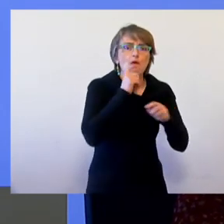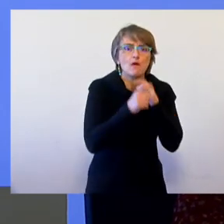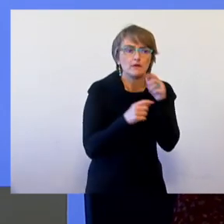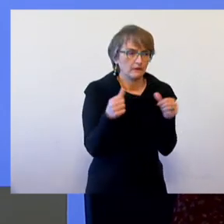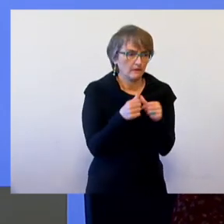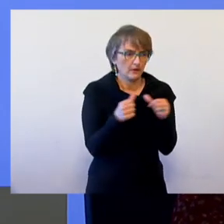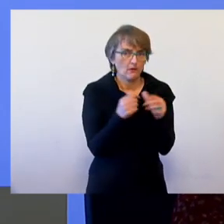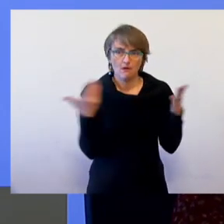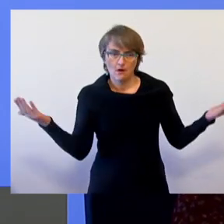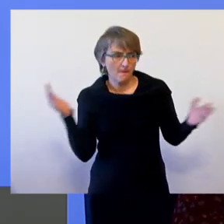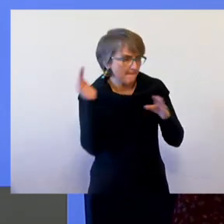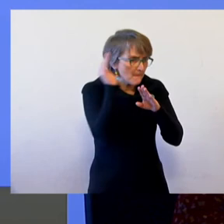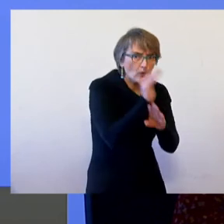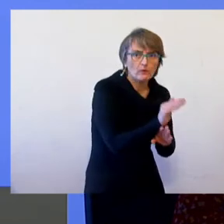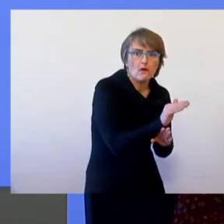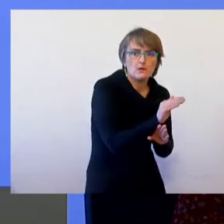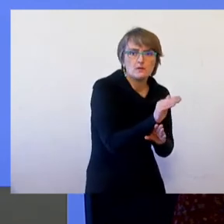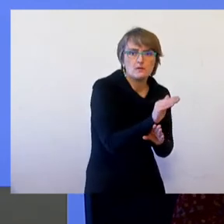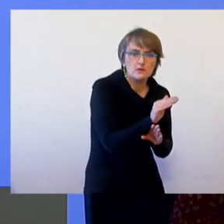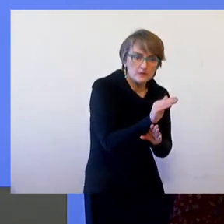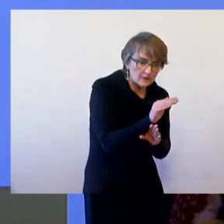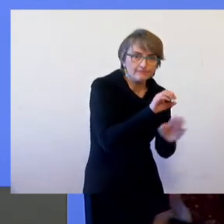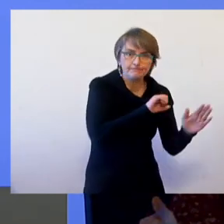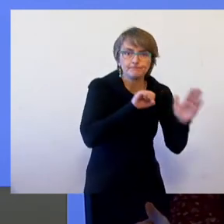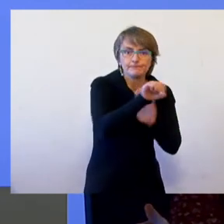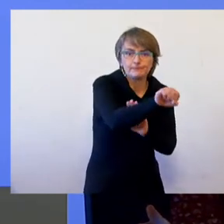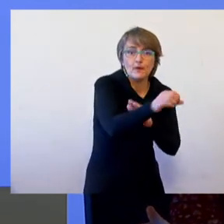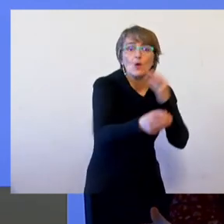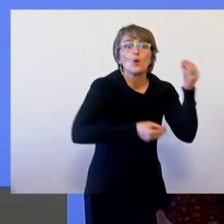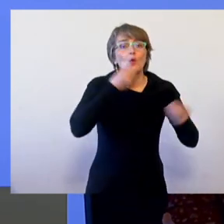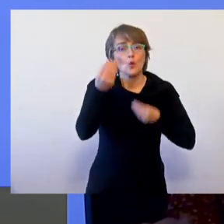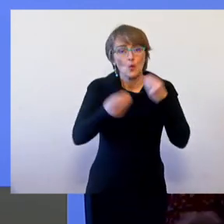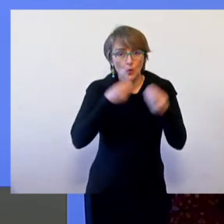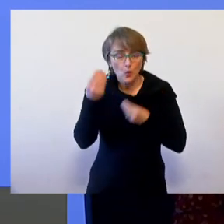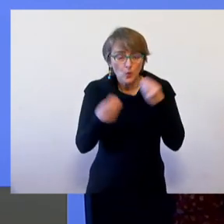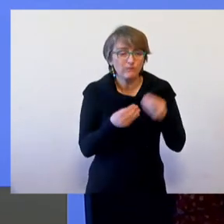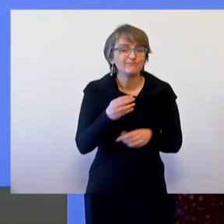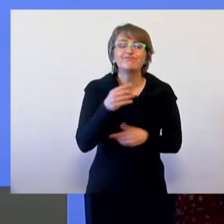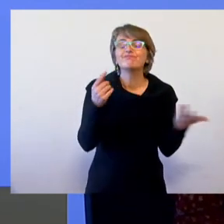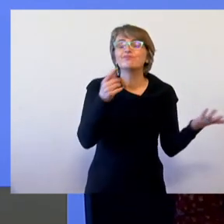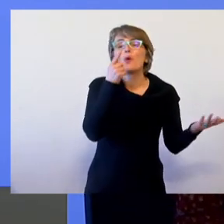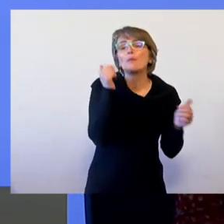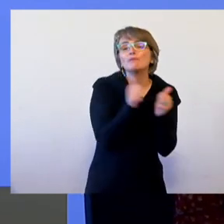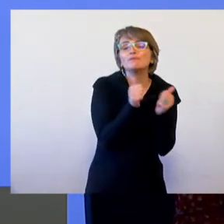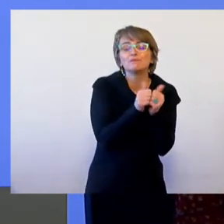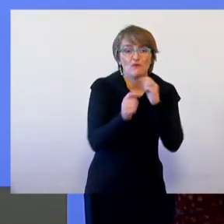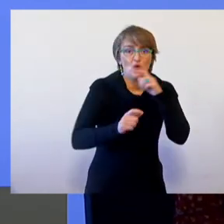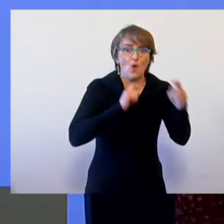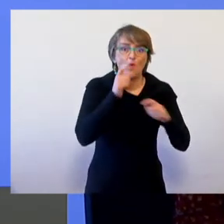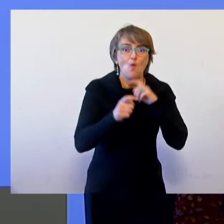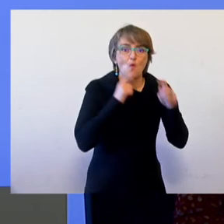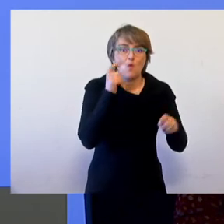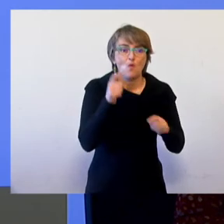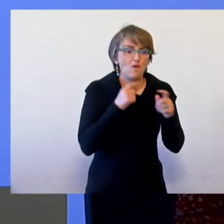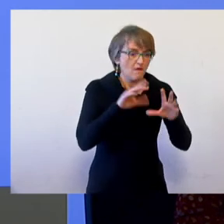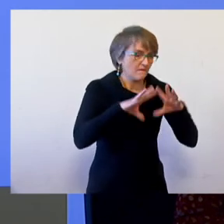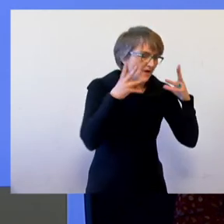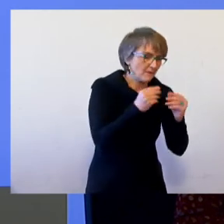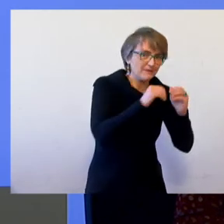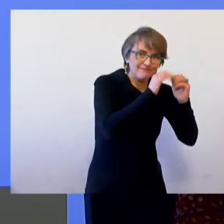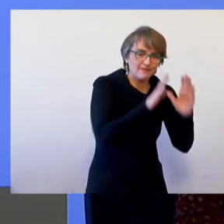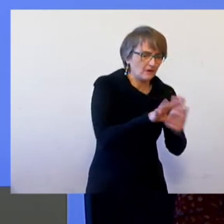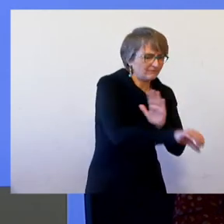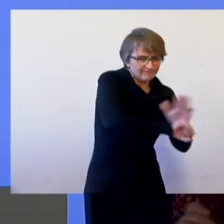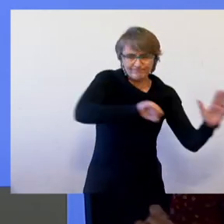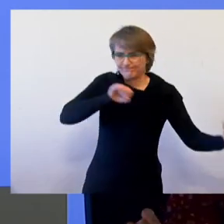de protection, soit le conjoint violent est exfiltré du domicile pour être placé dans un autre lieu.